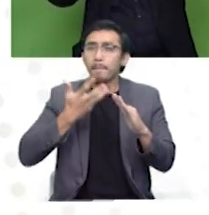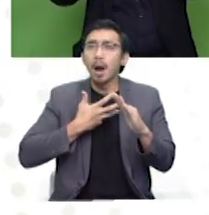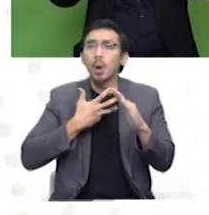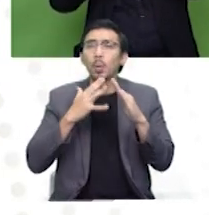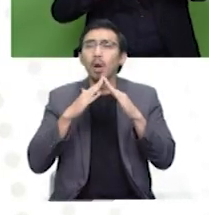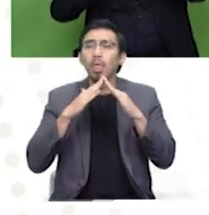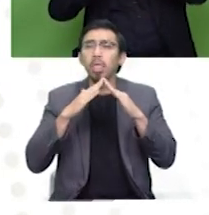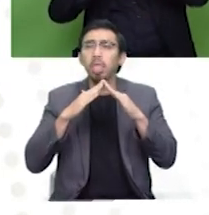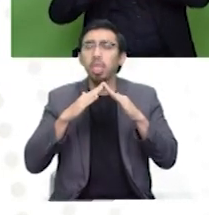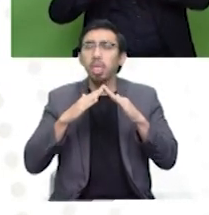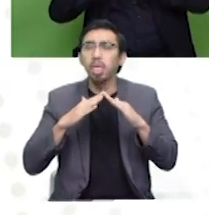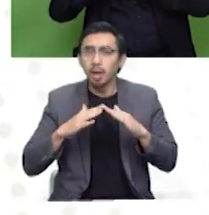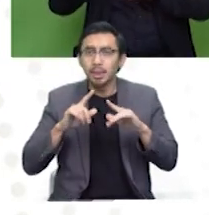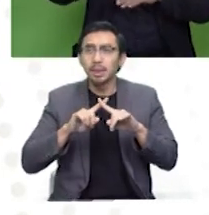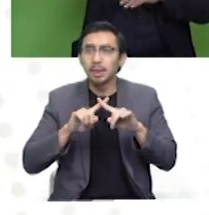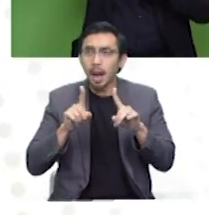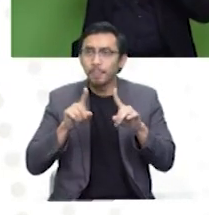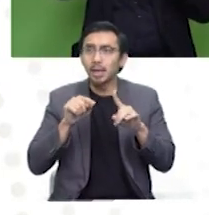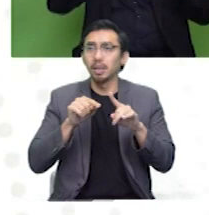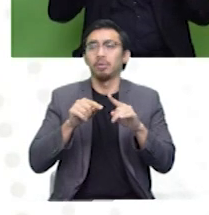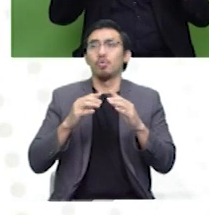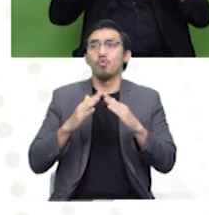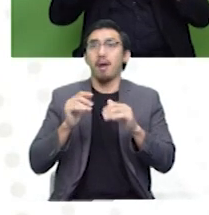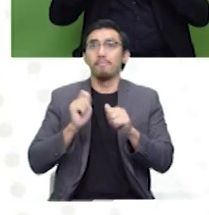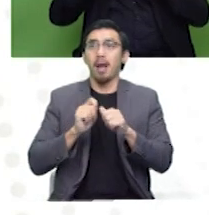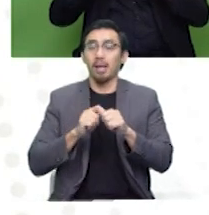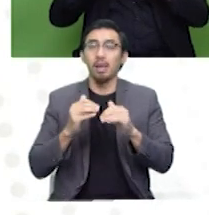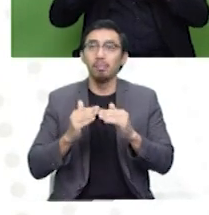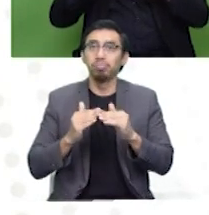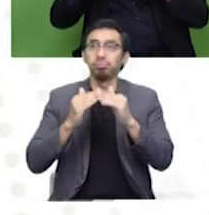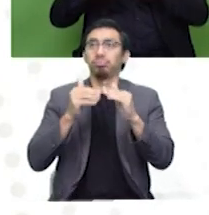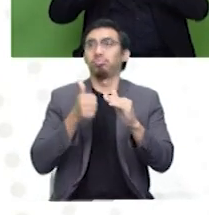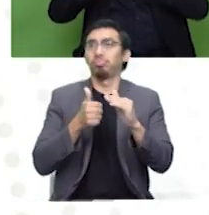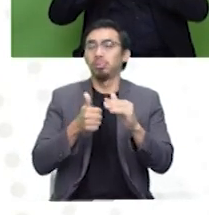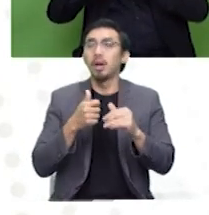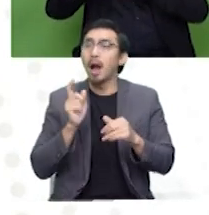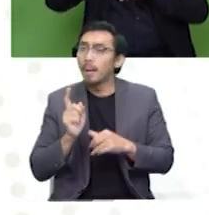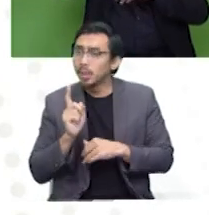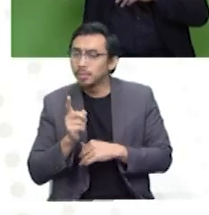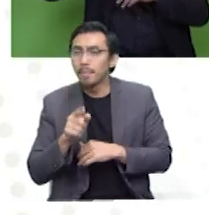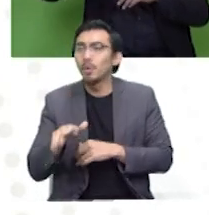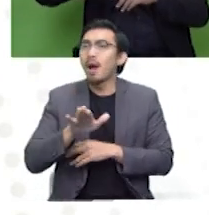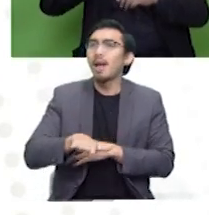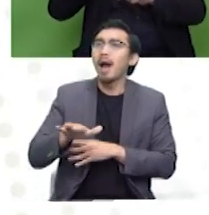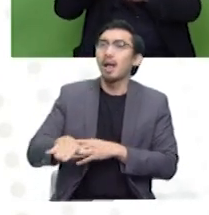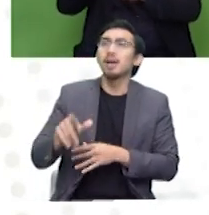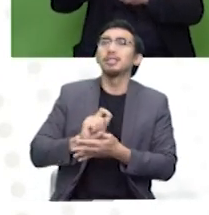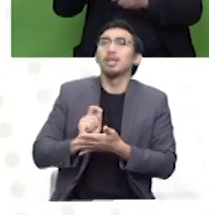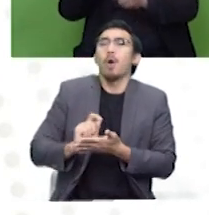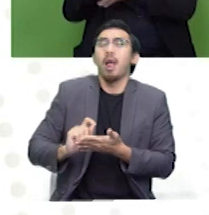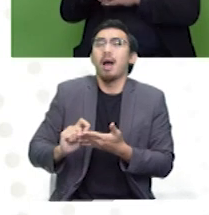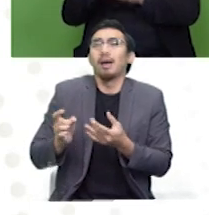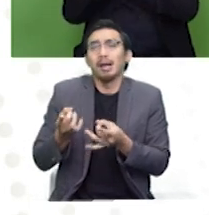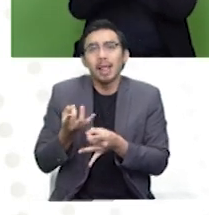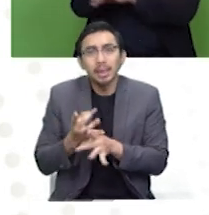bermimpi bahwa rumah kami bisa baik. Itu karena anak saya bisa sekolah gratis dan sebelum